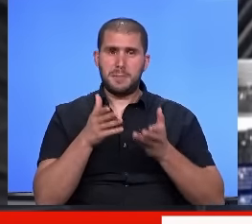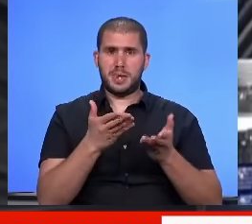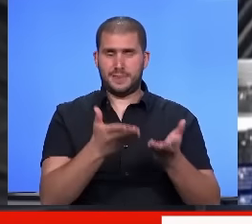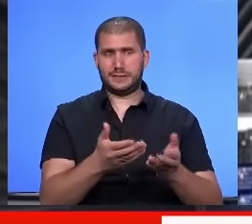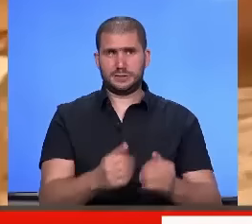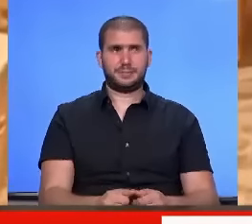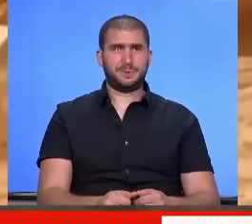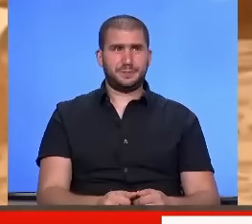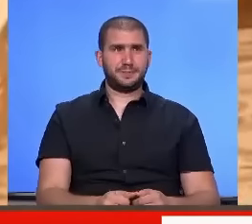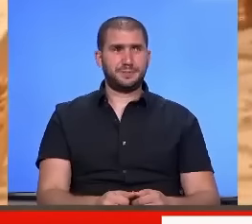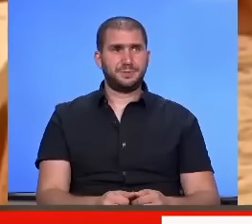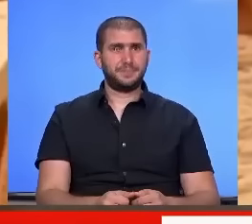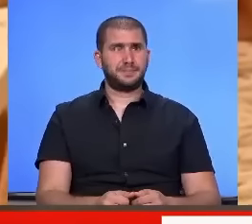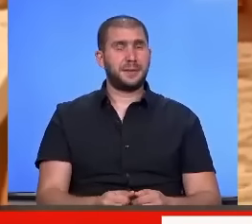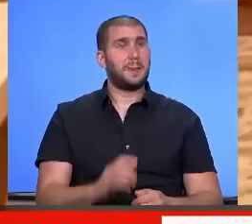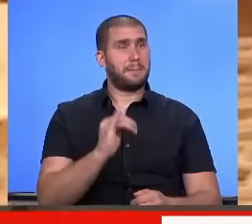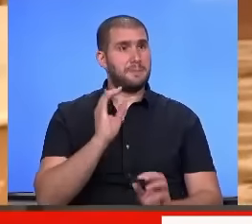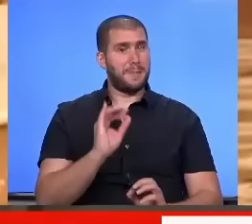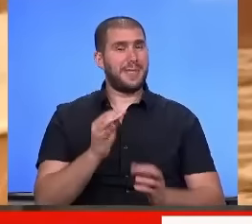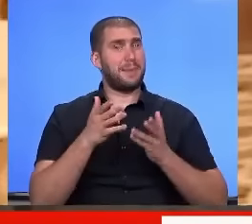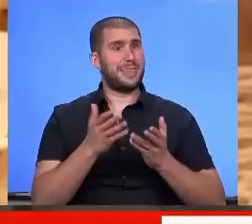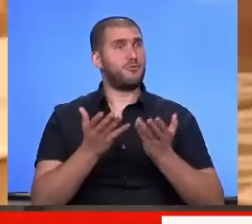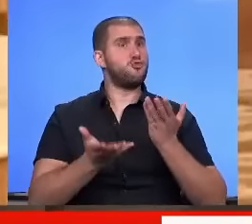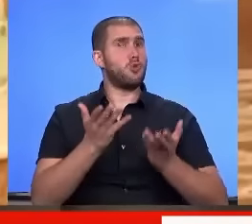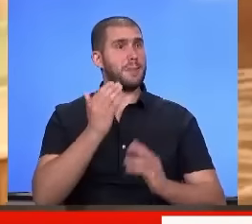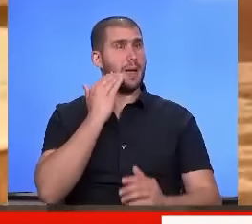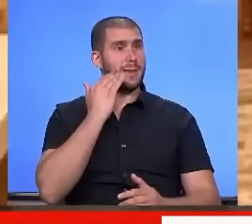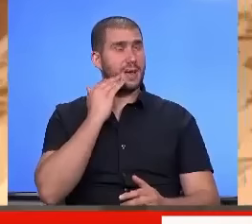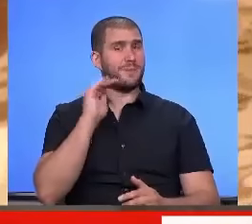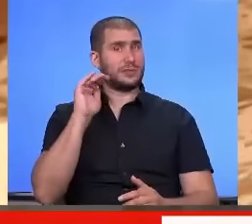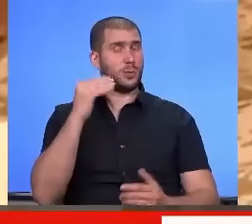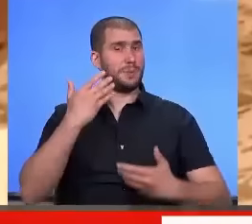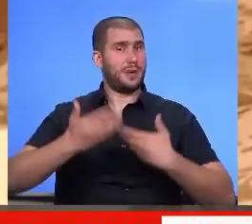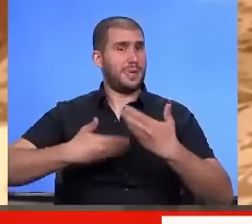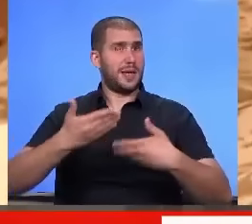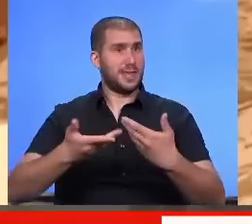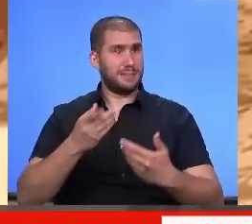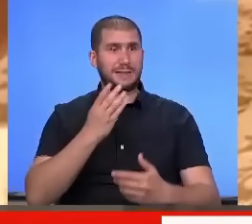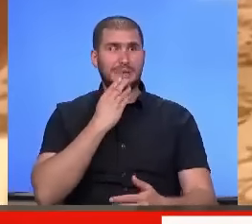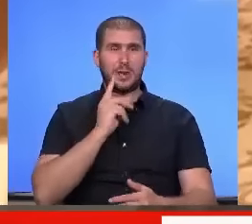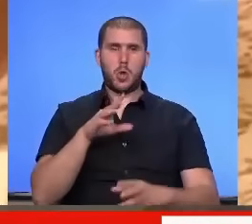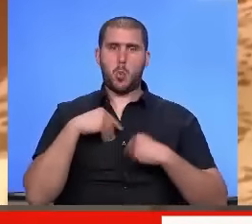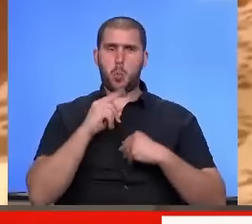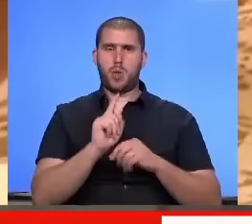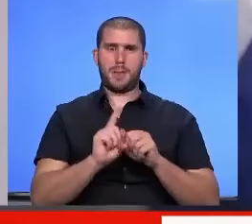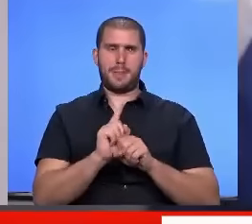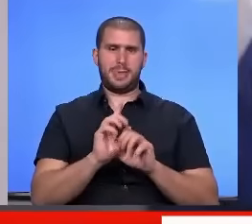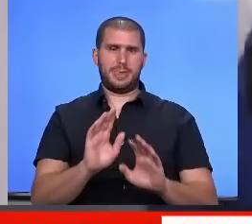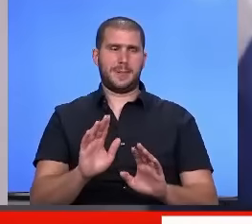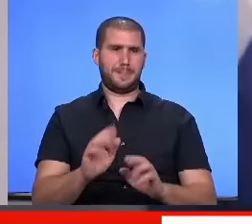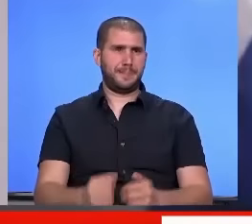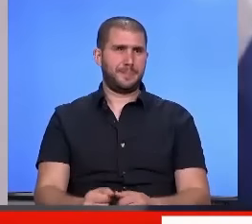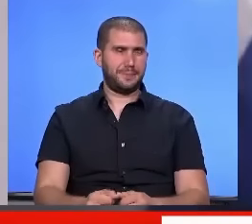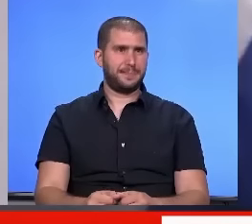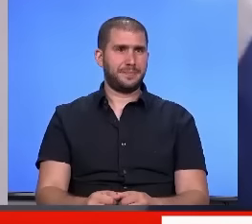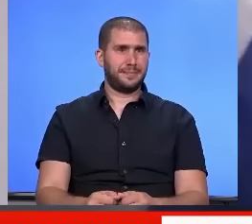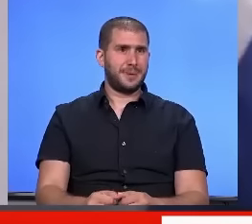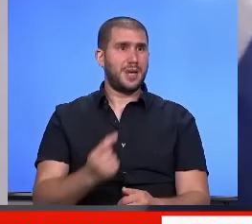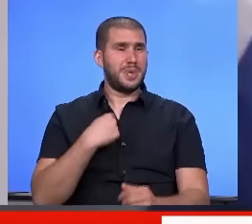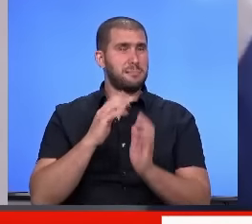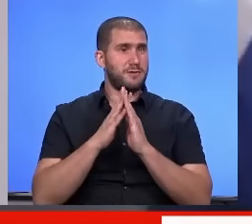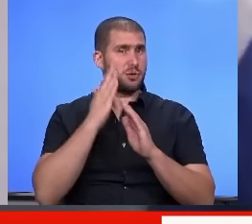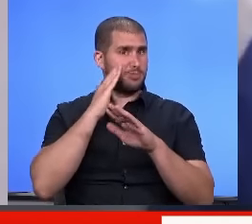proceed down that pathway. ואכן בנתיב שבו שוקלים האמריקנים והסעודים להתקדם, ישראל לא מוכנה כעת ללכת. אני מבקש